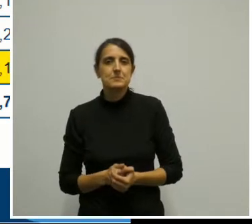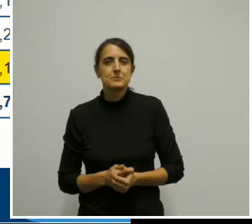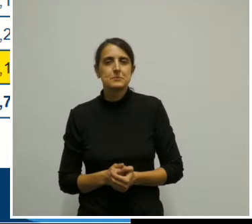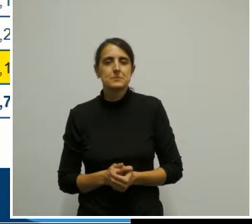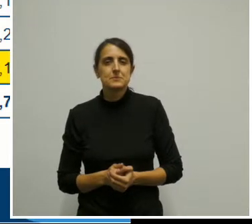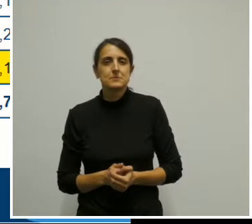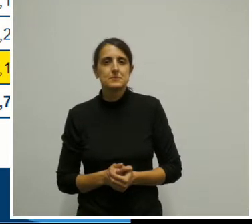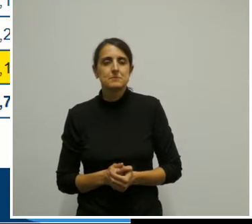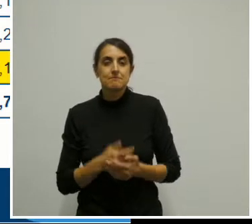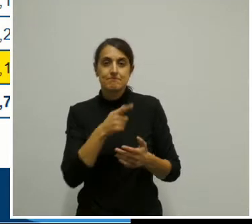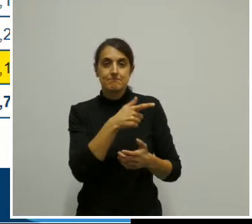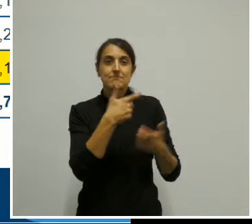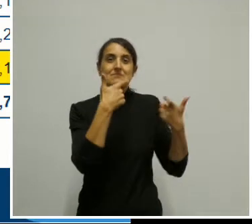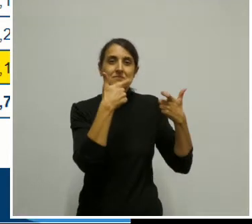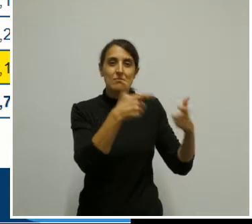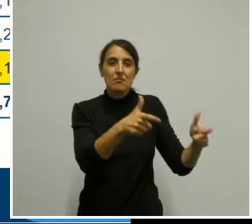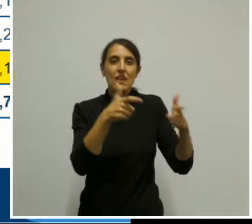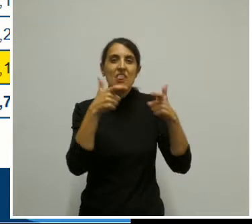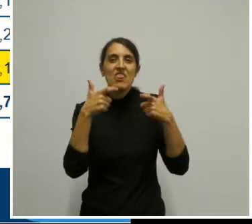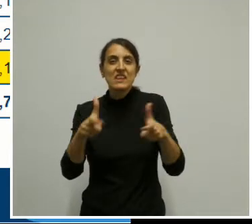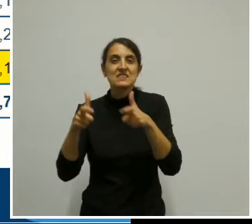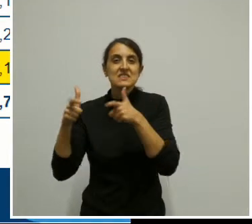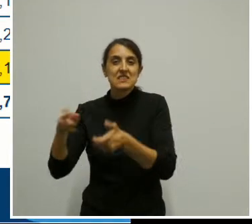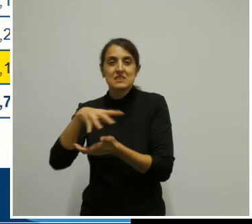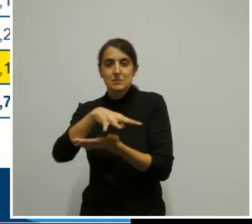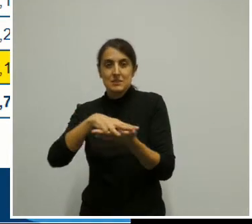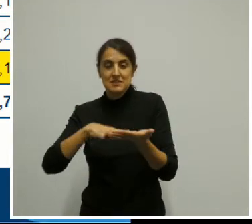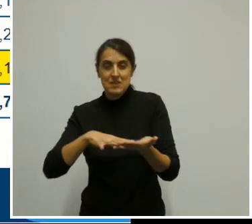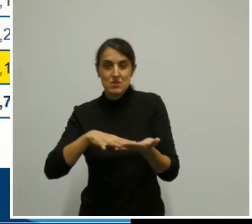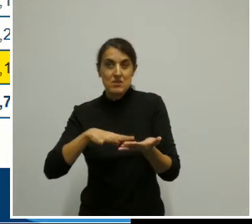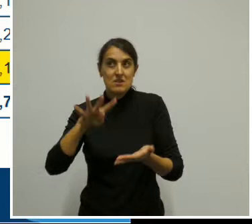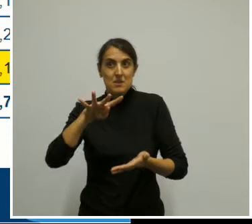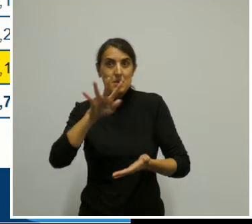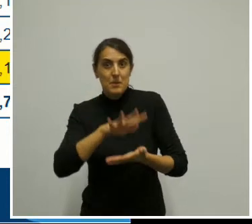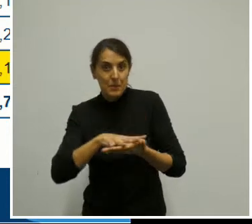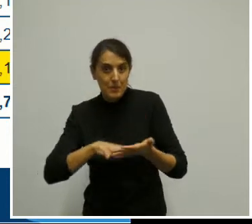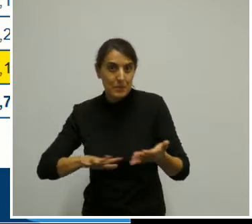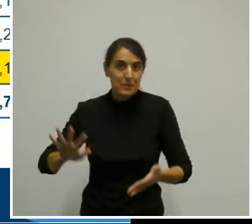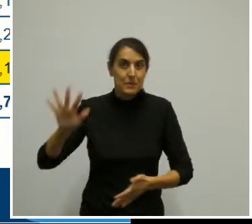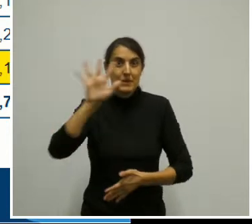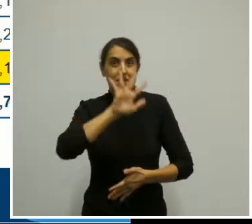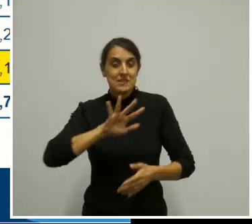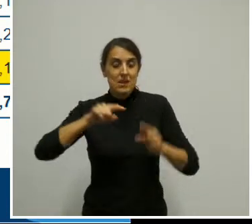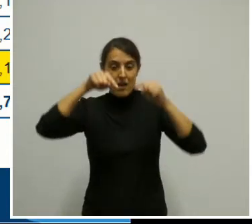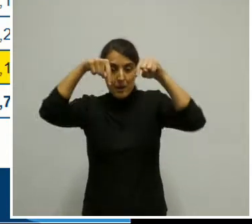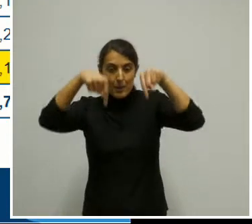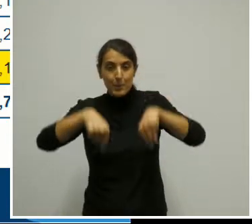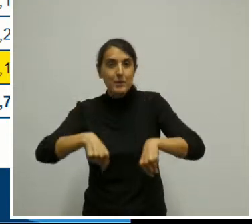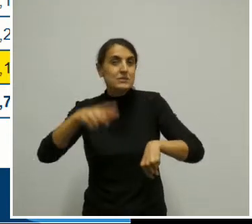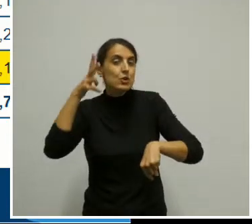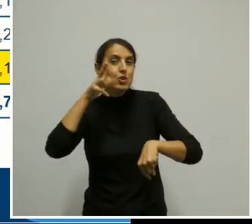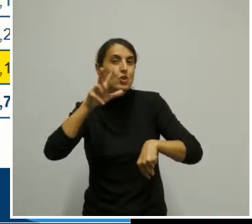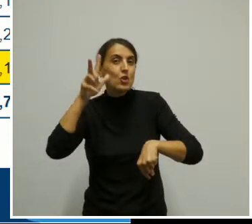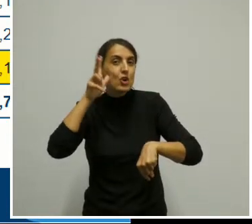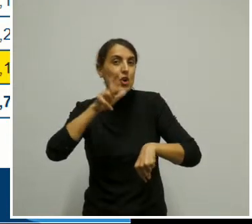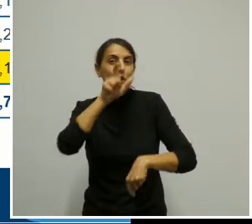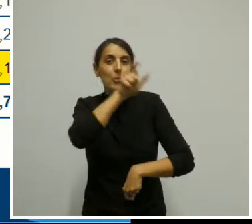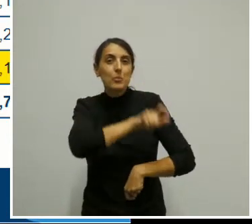Aquí la tenim per districtes. He deixat tota Barcelona i tenim a baix en groc la